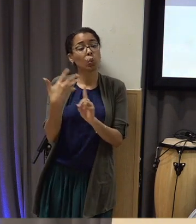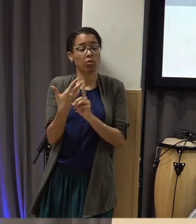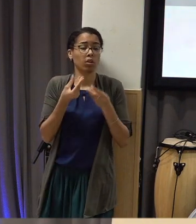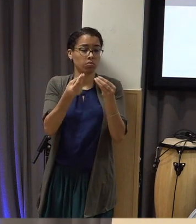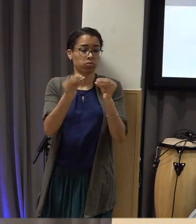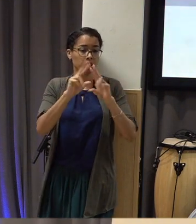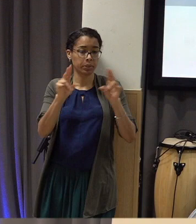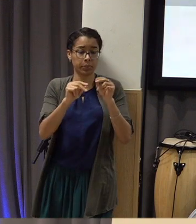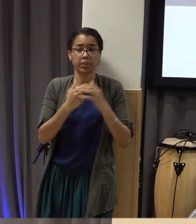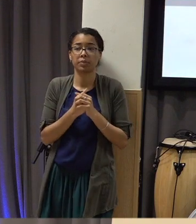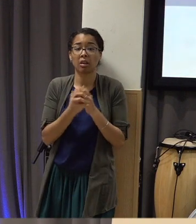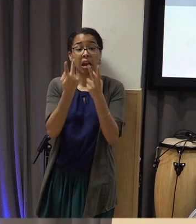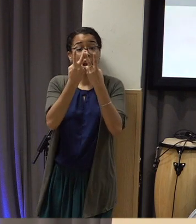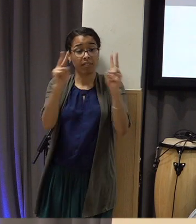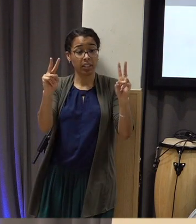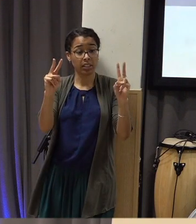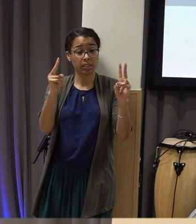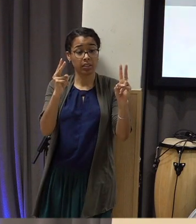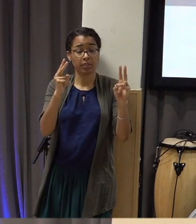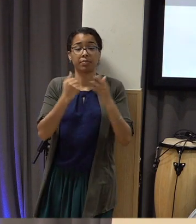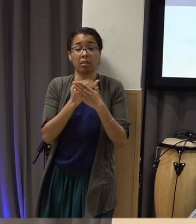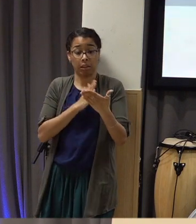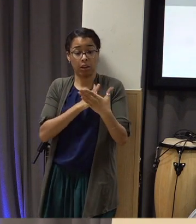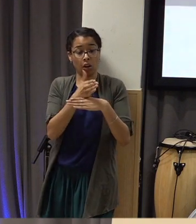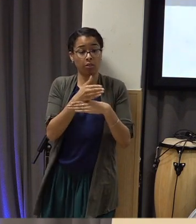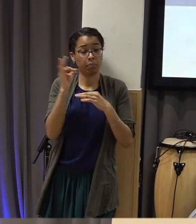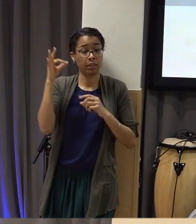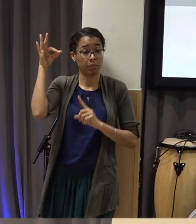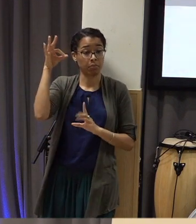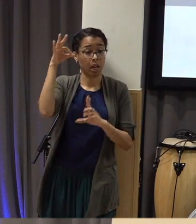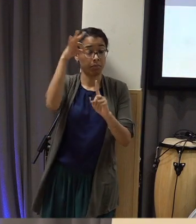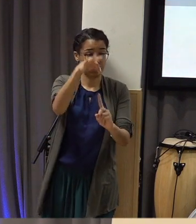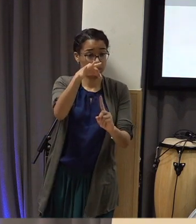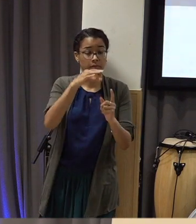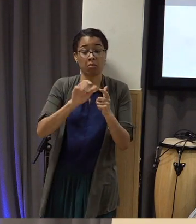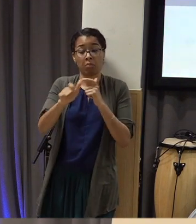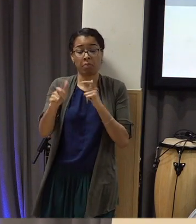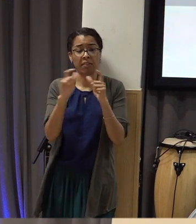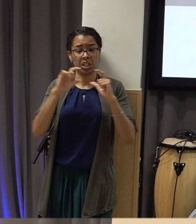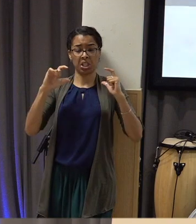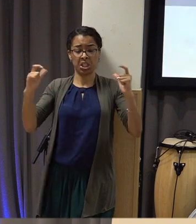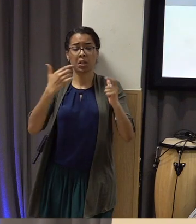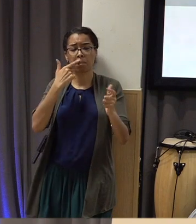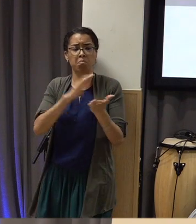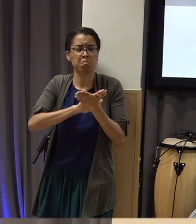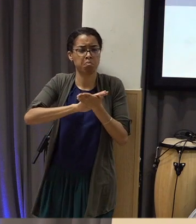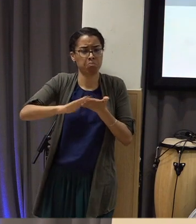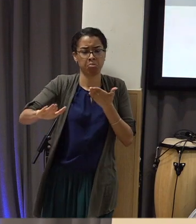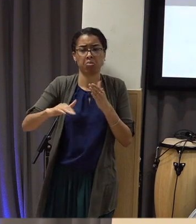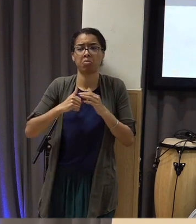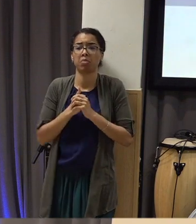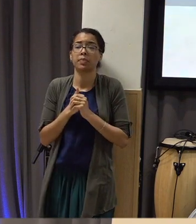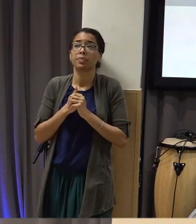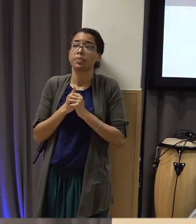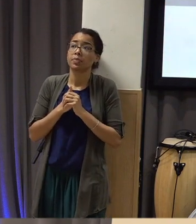a l'entrée dans la ville comme le Messie, puis il y a la purification du temple. Donc dans Marc 11, verset